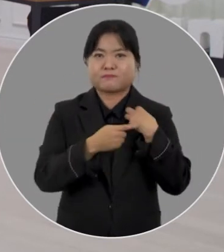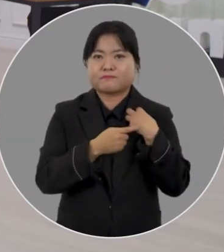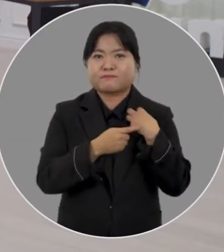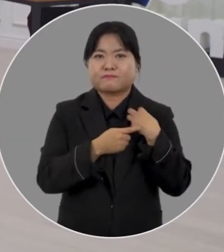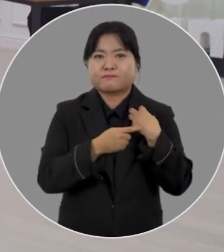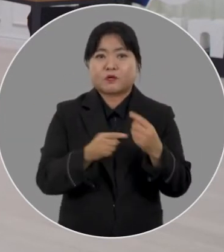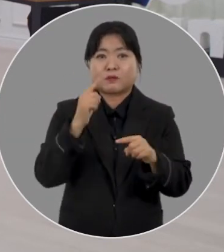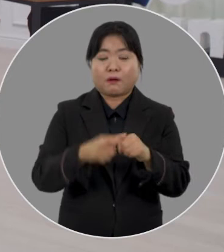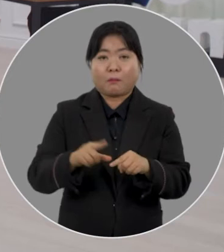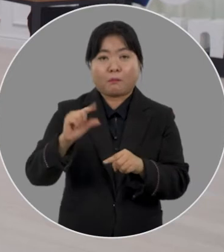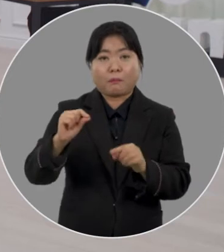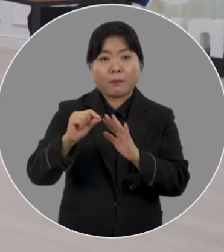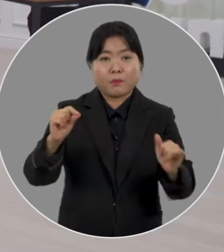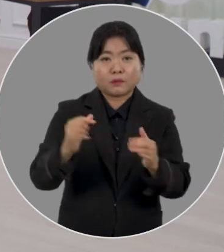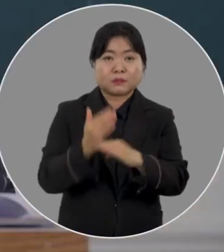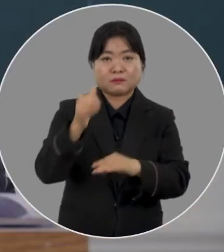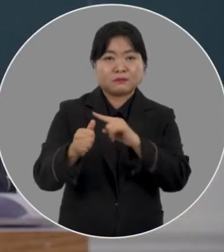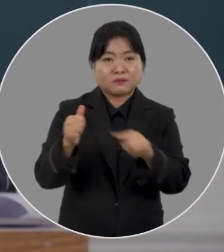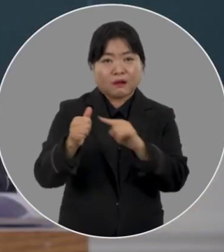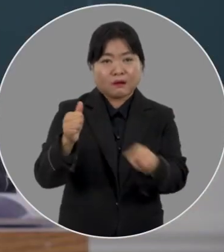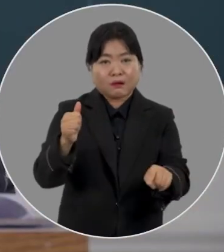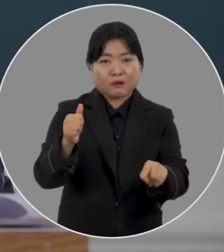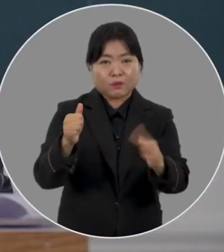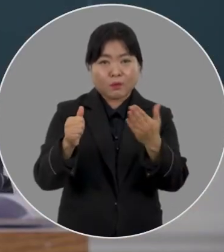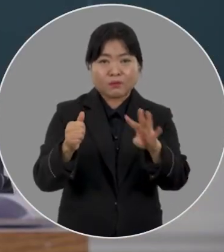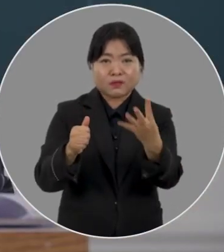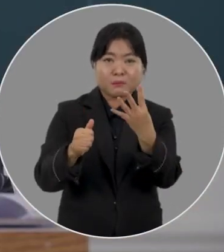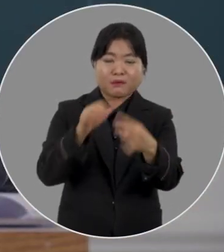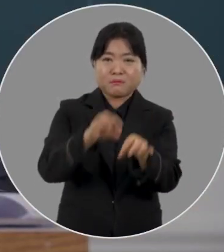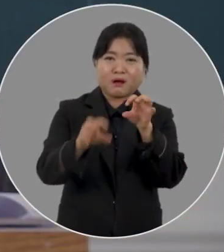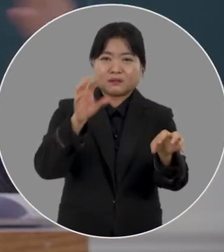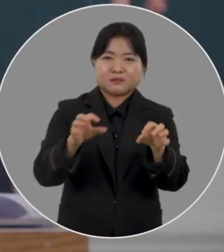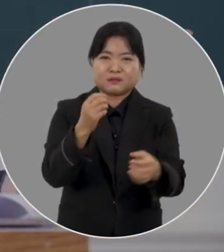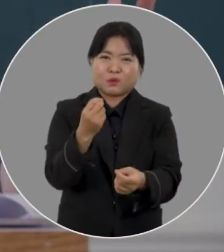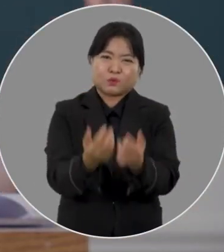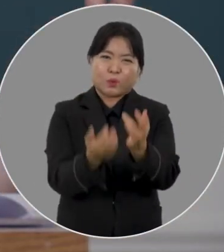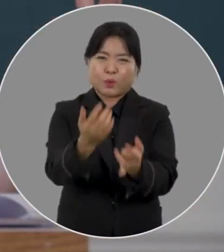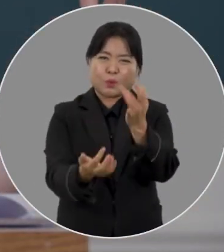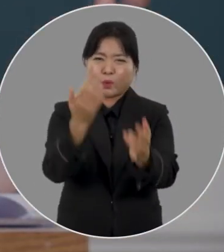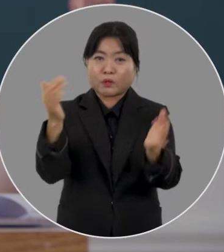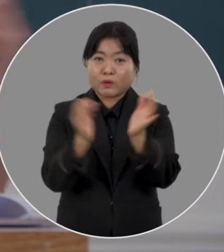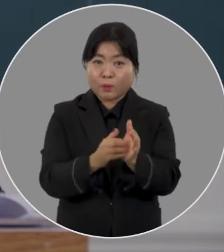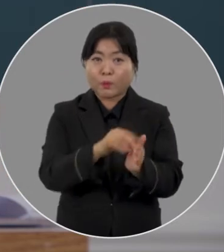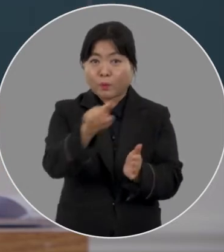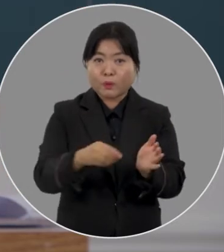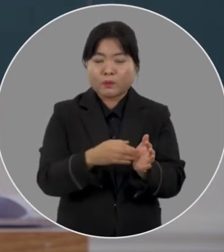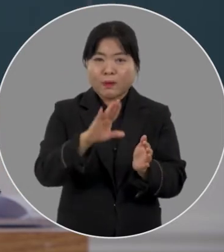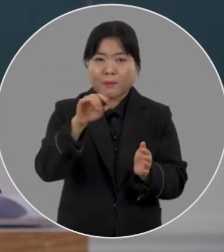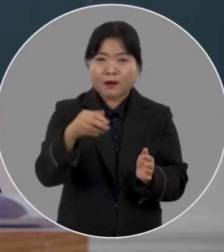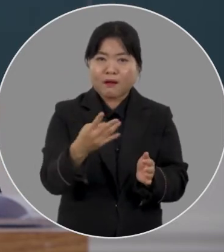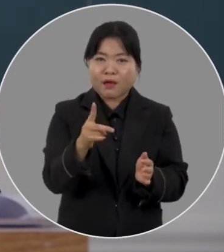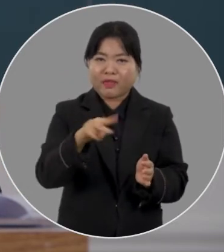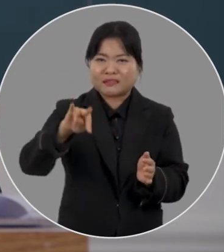그러다가 이제 10,000명 이상이 살해가 되고 뭐 400여 개 마을이 전소가 되고 다들 이제 방글라데시로 피신을 하게